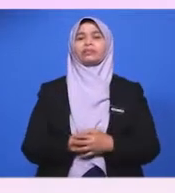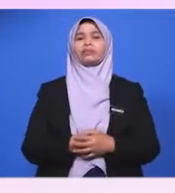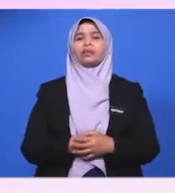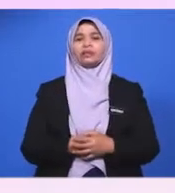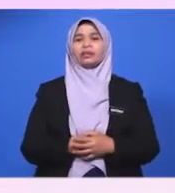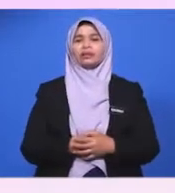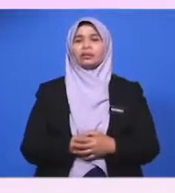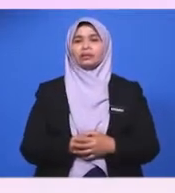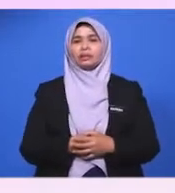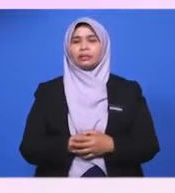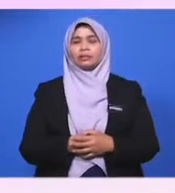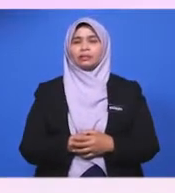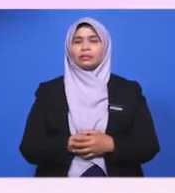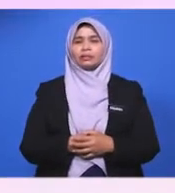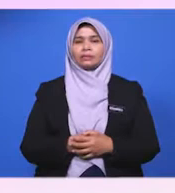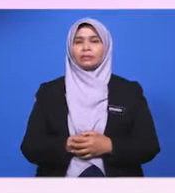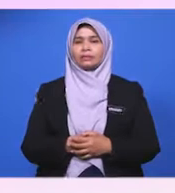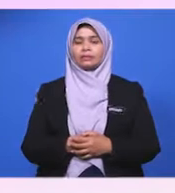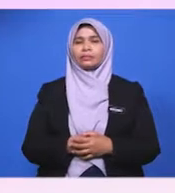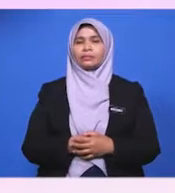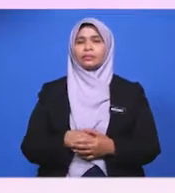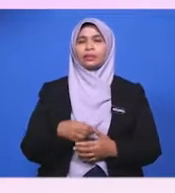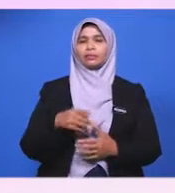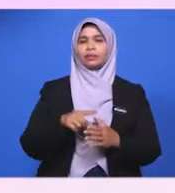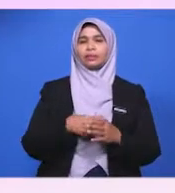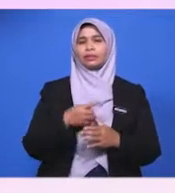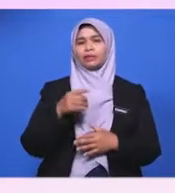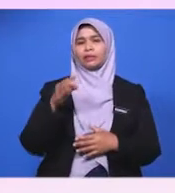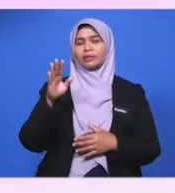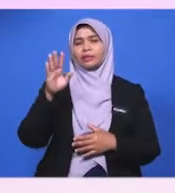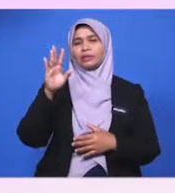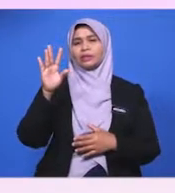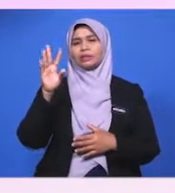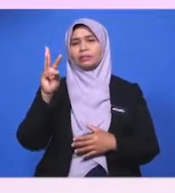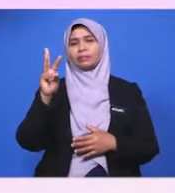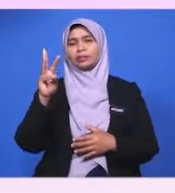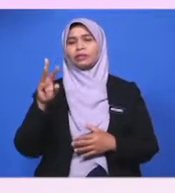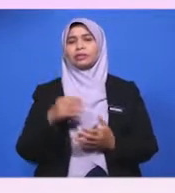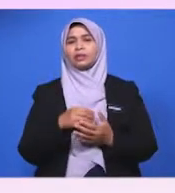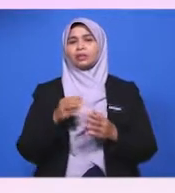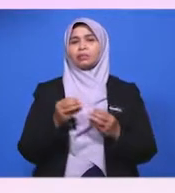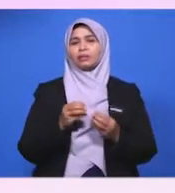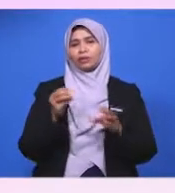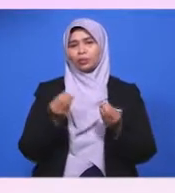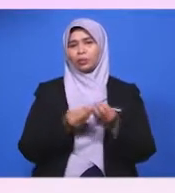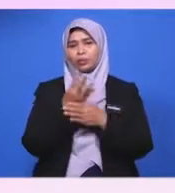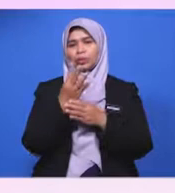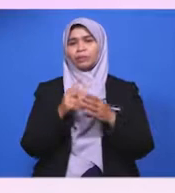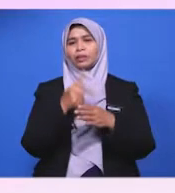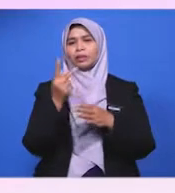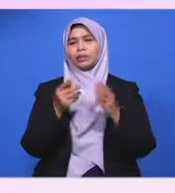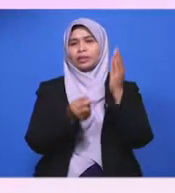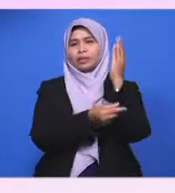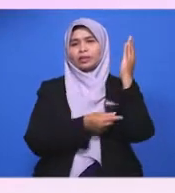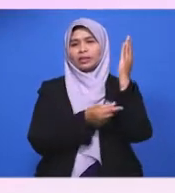Promosi Eksport Getah Malaysia Mei 2018, kadar pertumbuhan pengeluaran